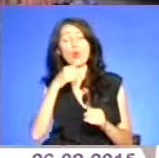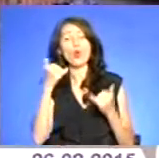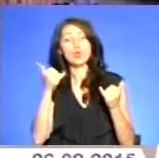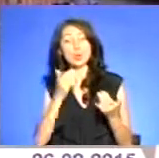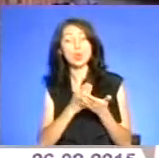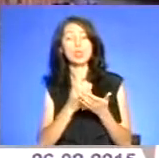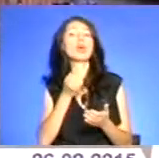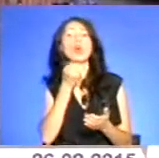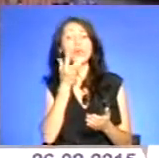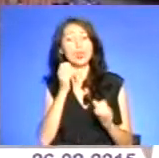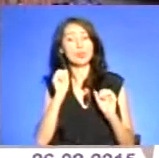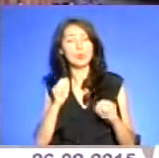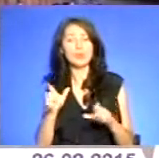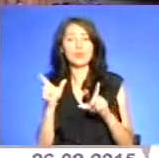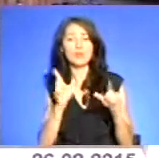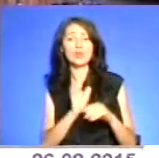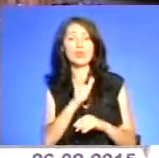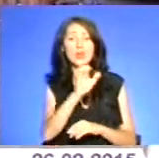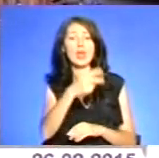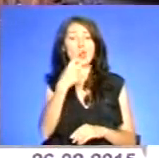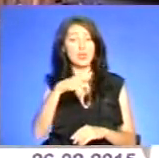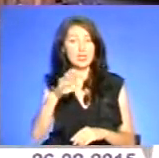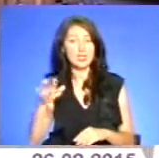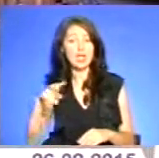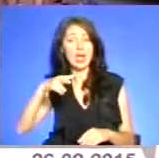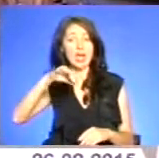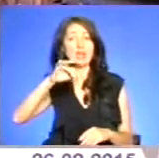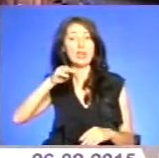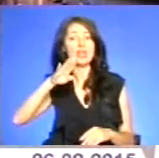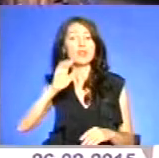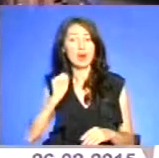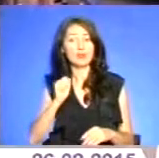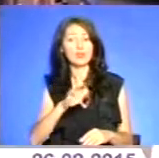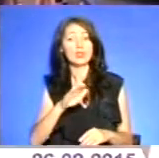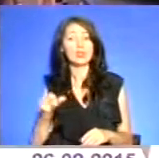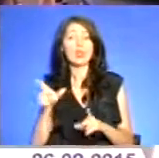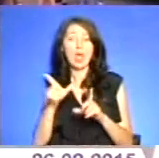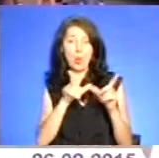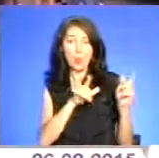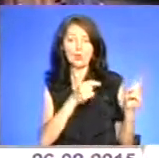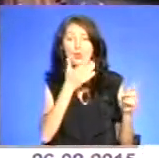наших дітей, відправляємо в Литву. Діти пройдуть гарний маршрут, діти проїдуться